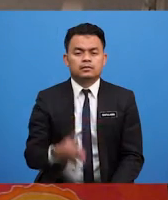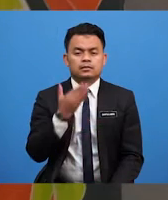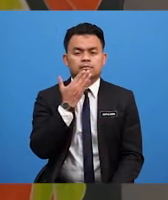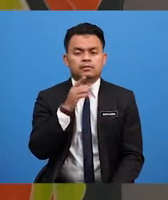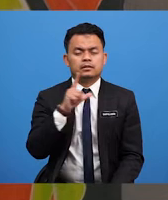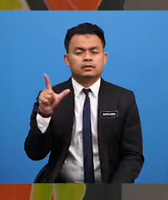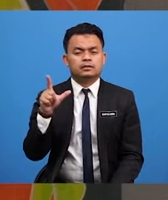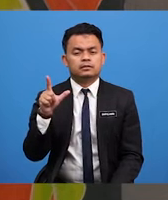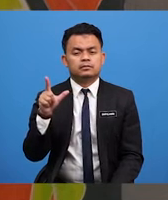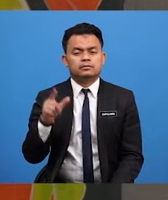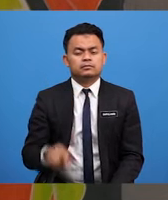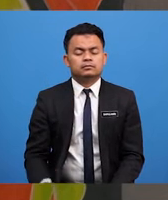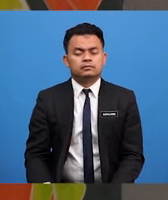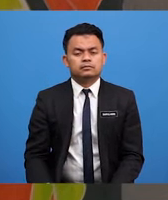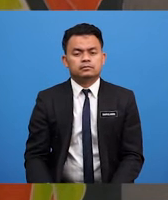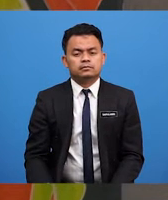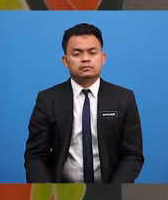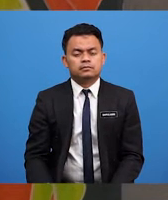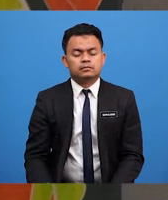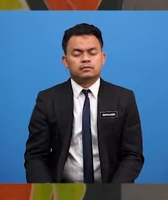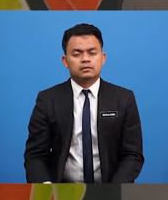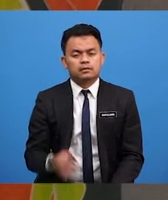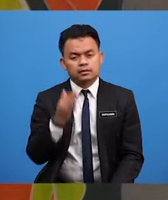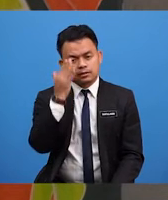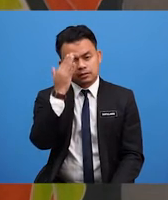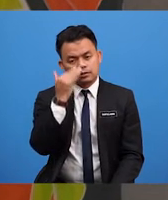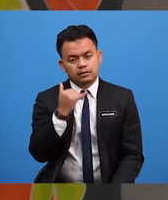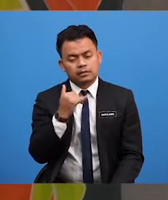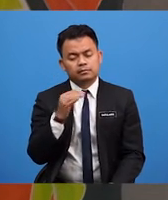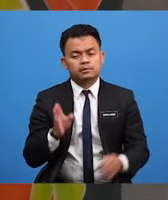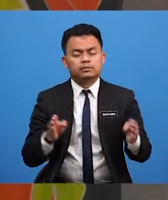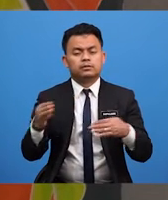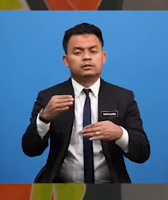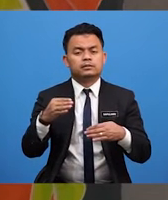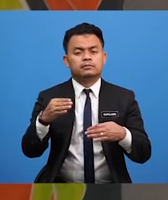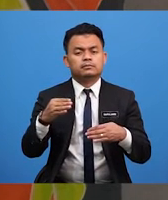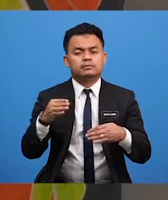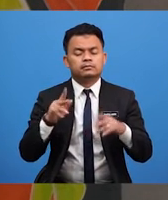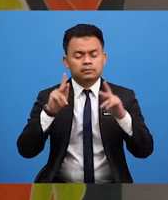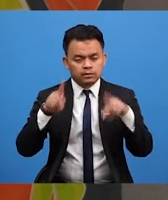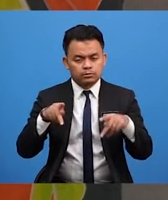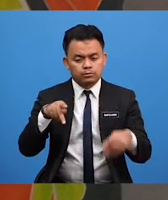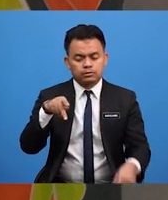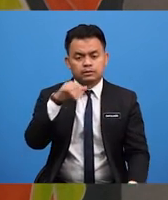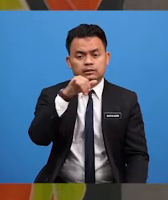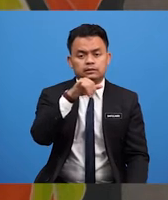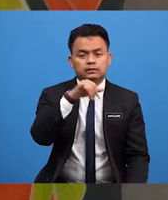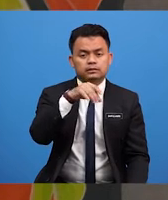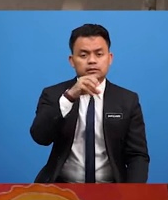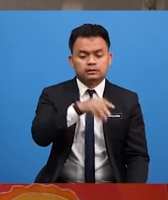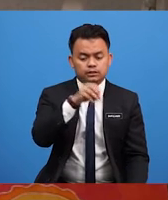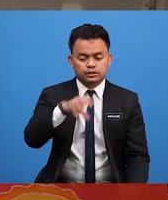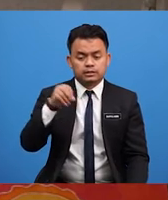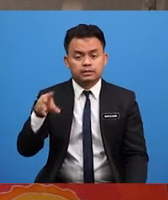Baiklah, pada pandangan murid-murid, mengapakah blok ini perlu direnjis? Ya,